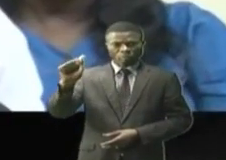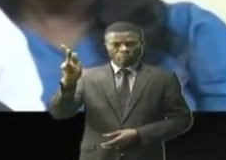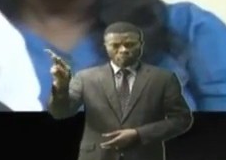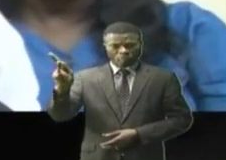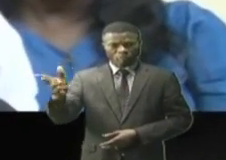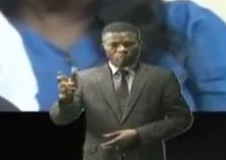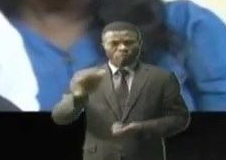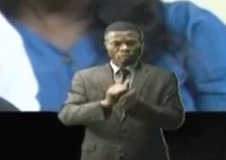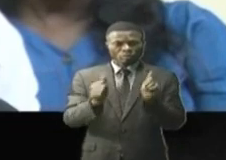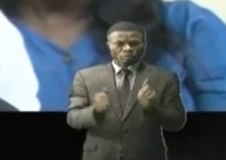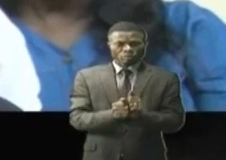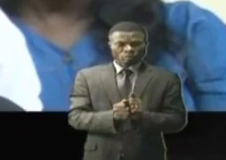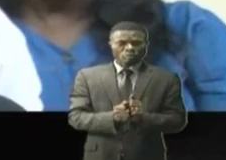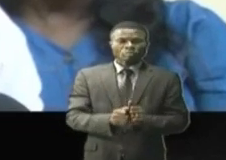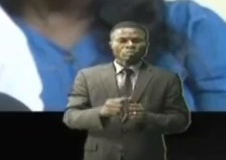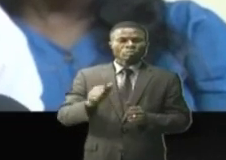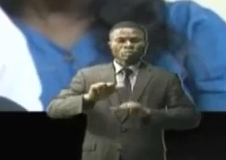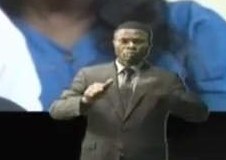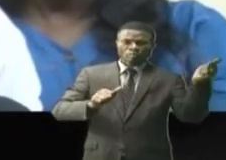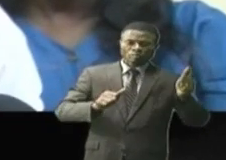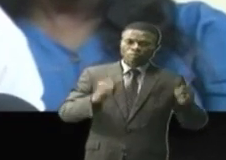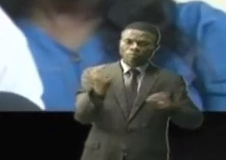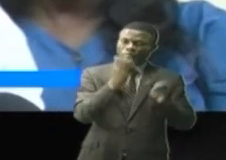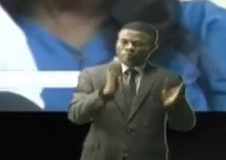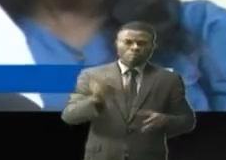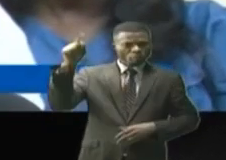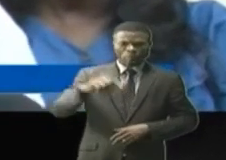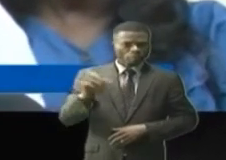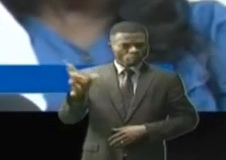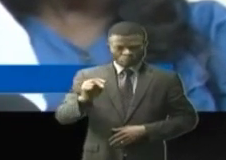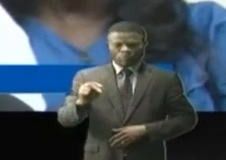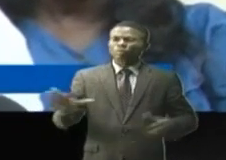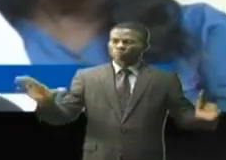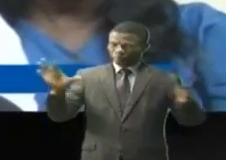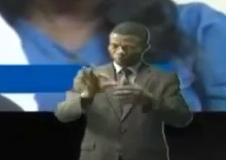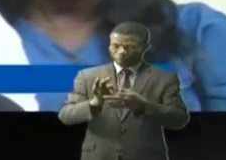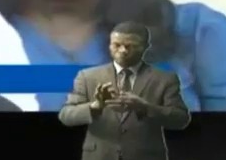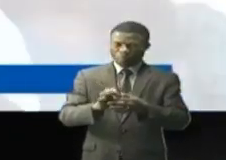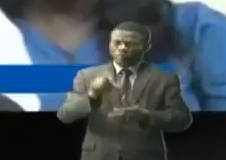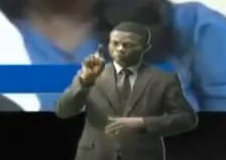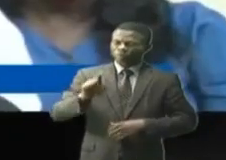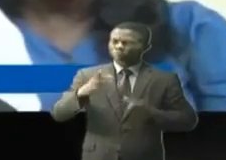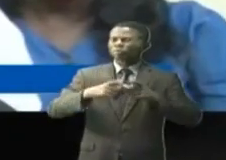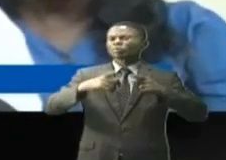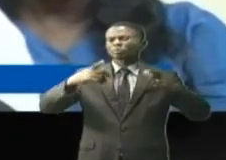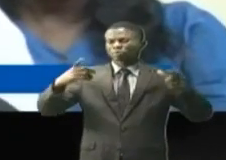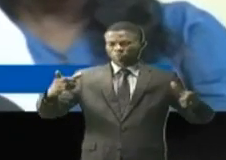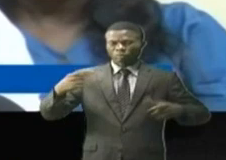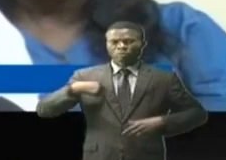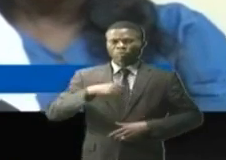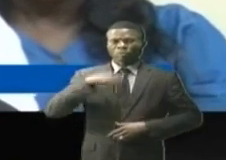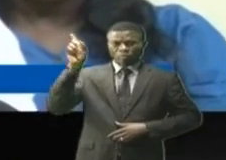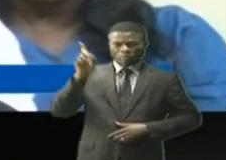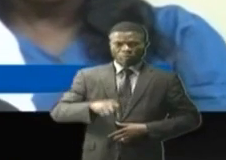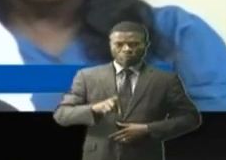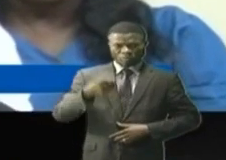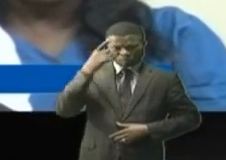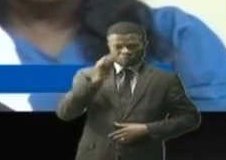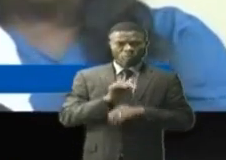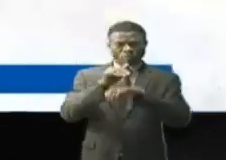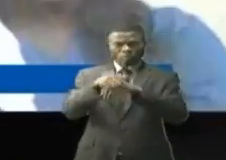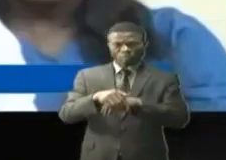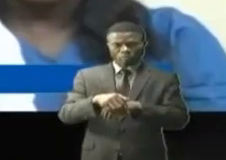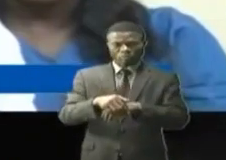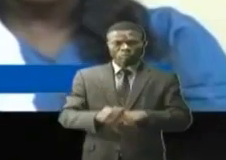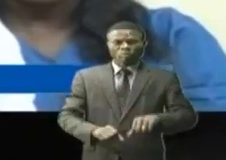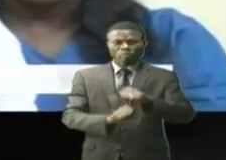Transca, ce n'est pas pour autant dire qu'il n'y a pas d'autres opérateurs privés qui fonctionnent dans le secteur. Le besoin est grand. Nous venons pour le compte du gouvernement